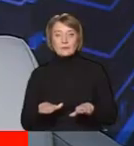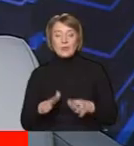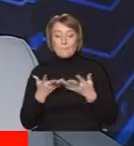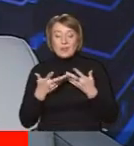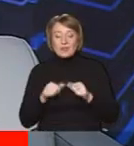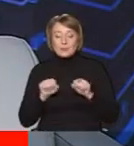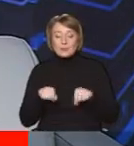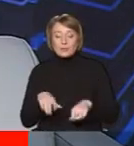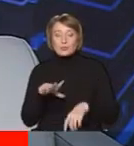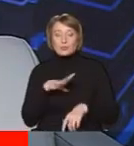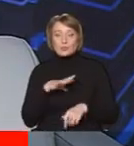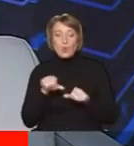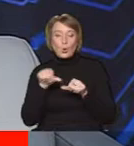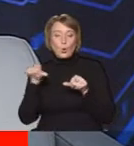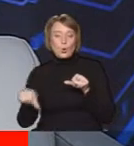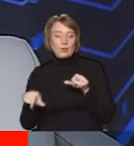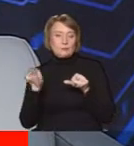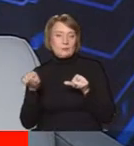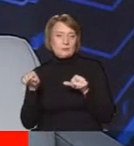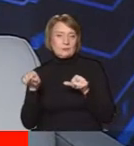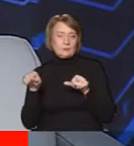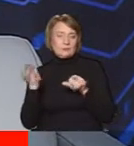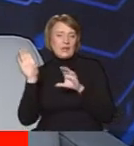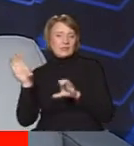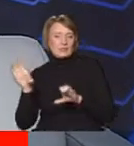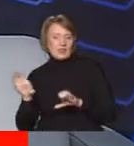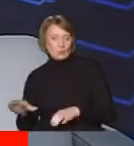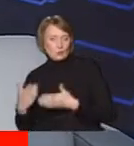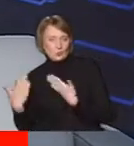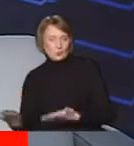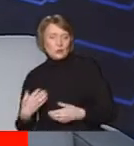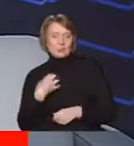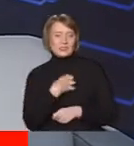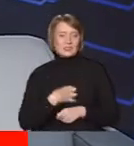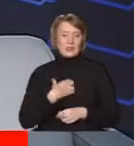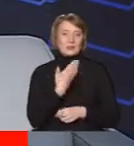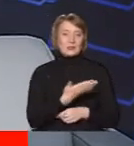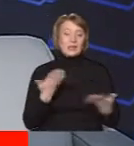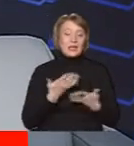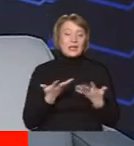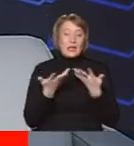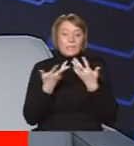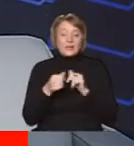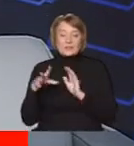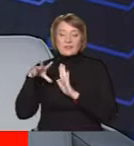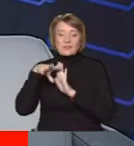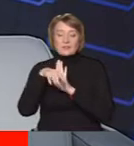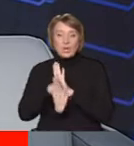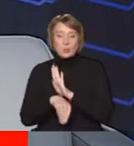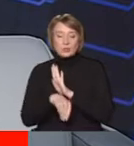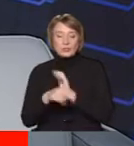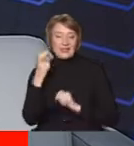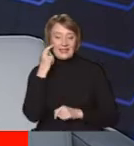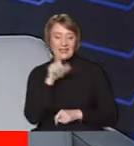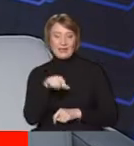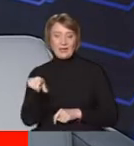можуть бути? Окрім там, скажімо, статуту Києва, окрім стратегії, які механізми залучення, в тому числі киян,